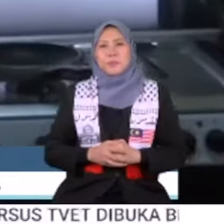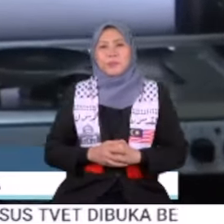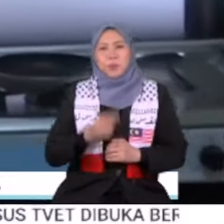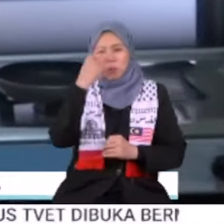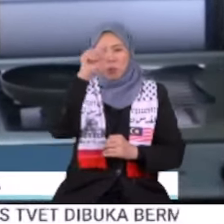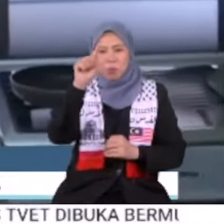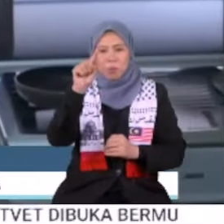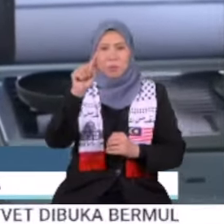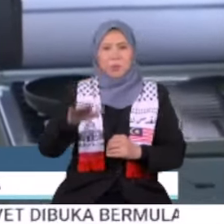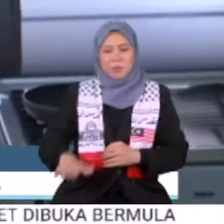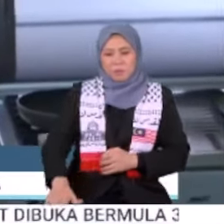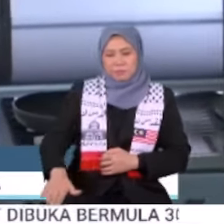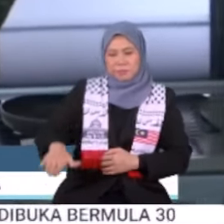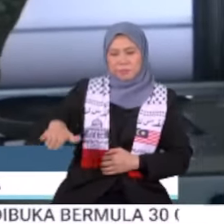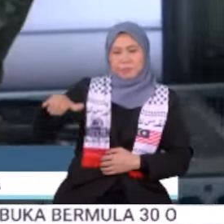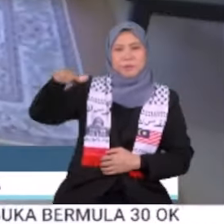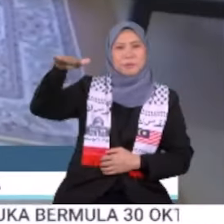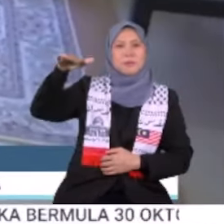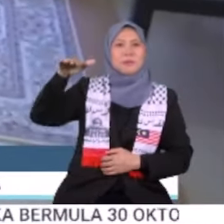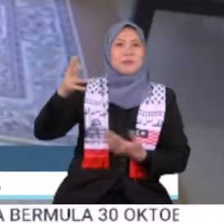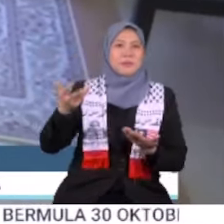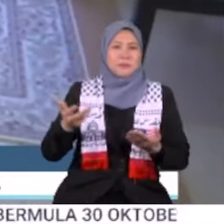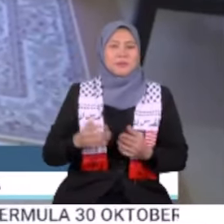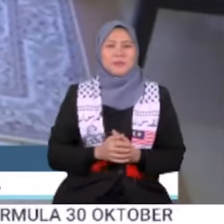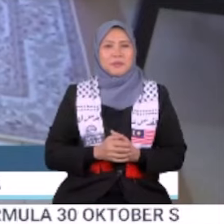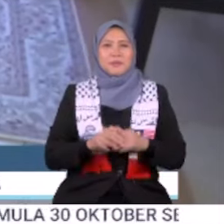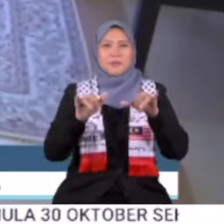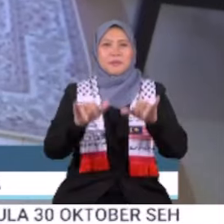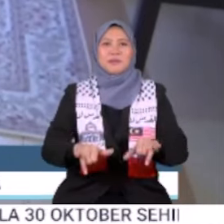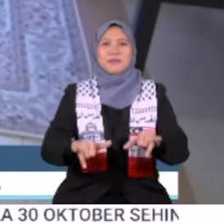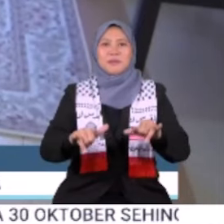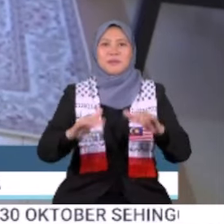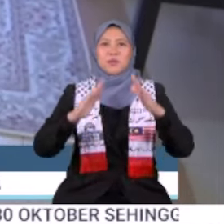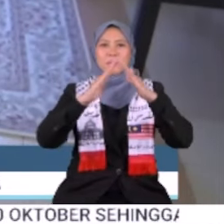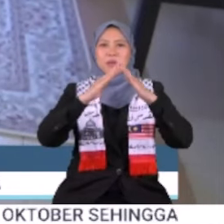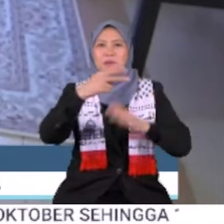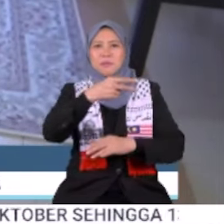pembesaran anak-anak yang duduk kat RKAT ni.